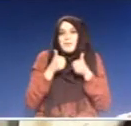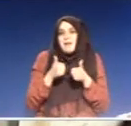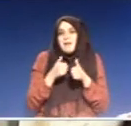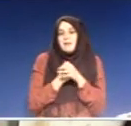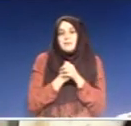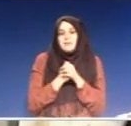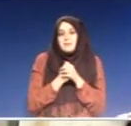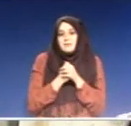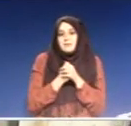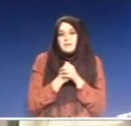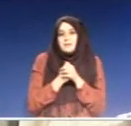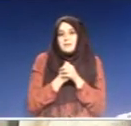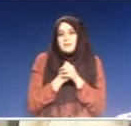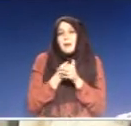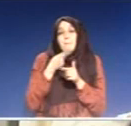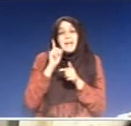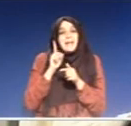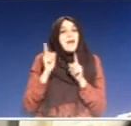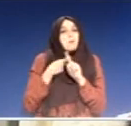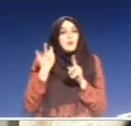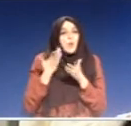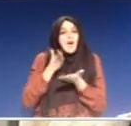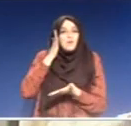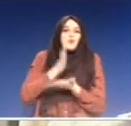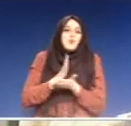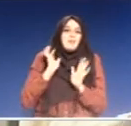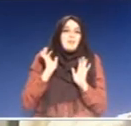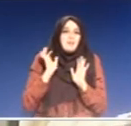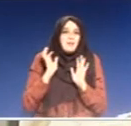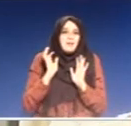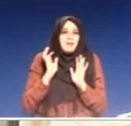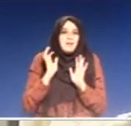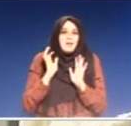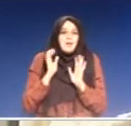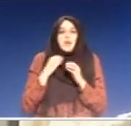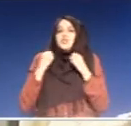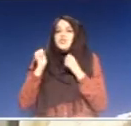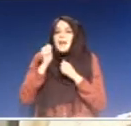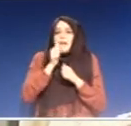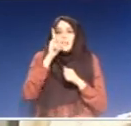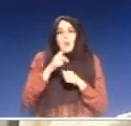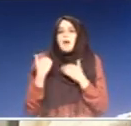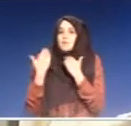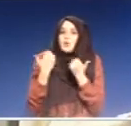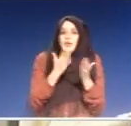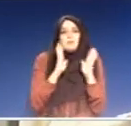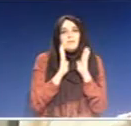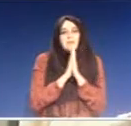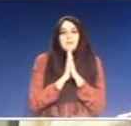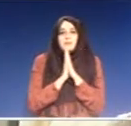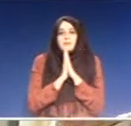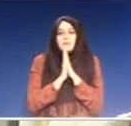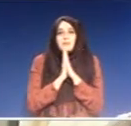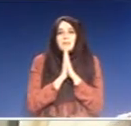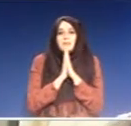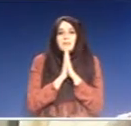المهم ننصف الناس، المهم نحق الحق ونبطل الباطل. مسألة مهمة جدا، هذه يعني أهم.